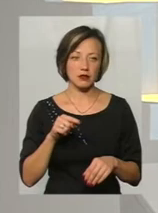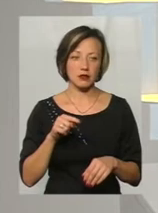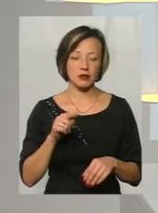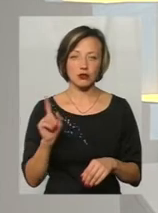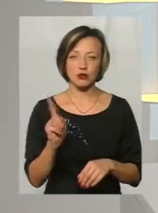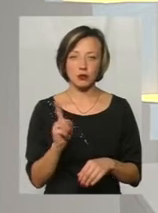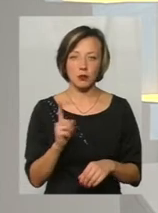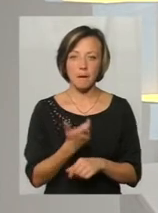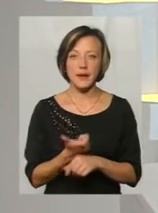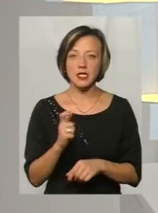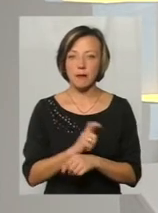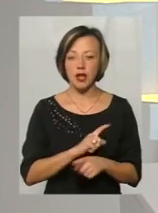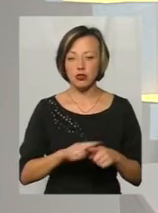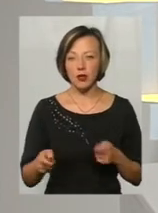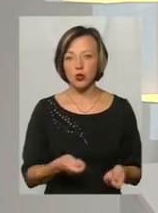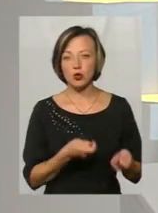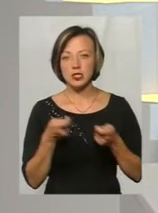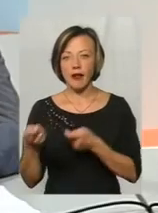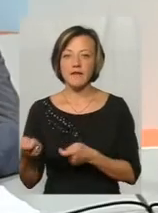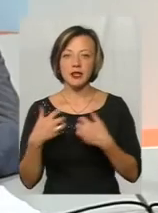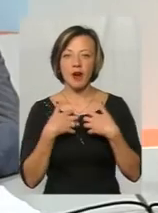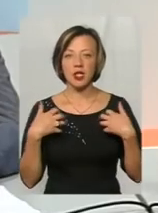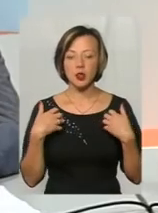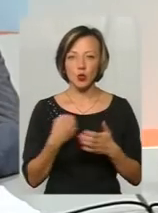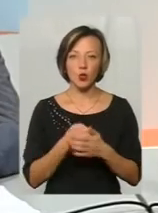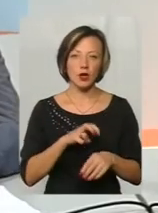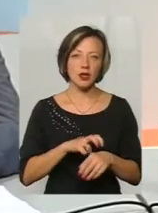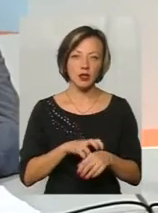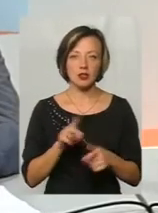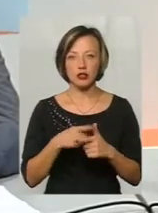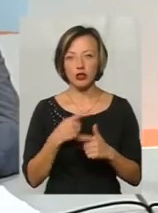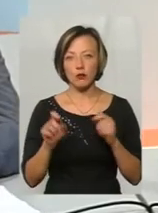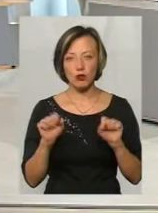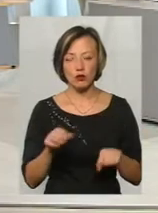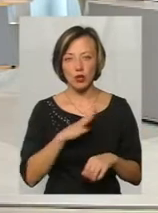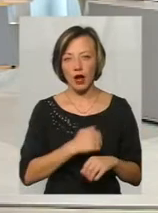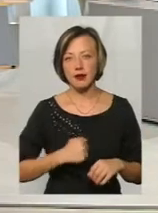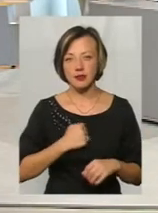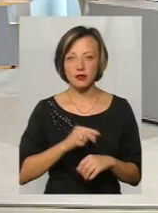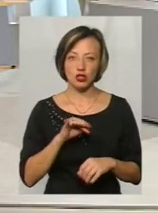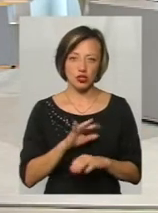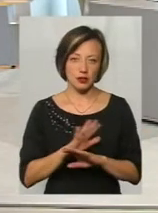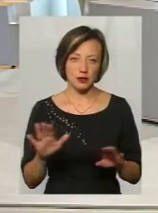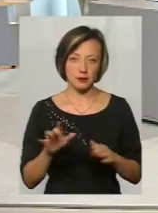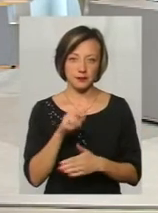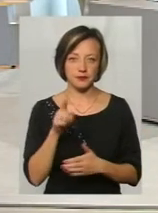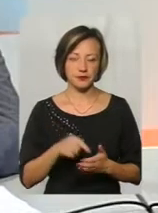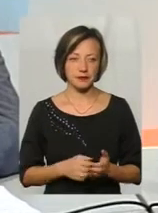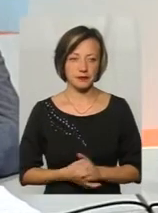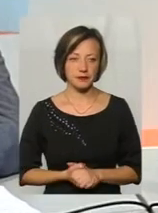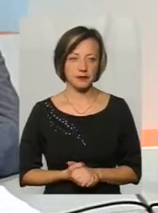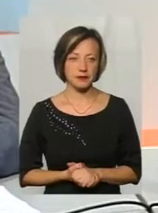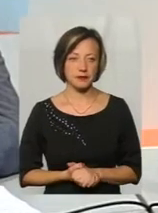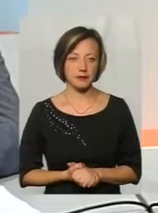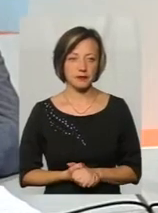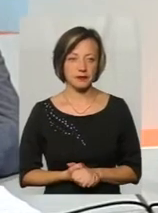щоб максимально швидко доставити тварину до ветеринара? Так. А чи може вона бути агресивна, чи ні? От як? Я вам